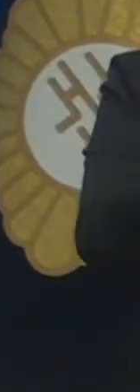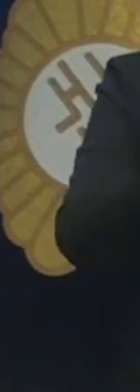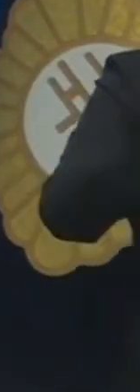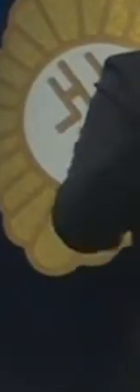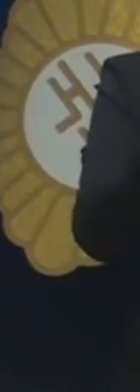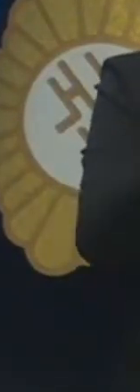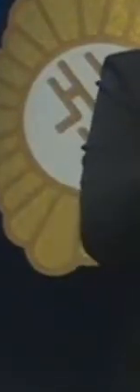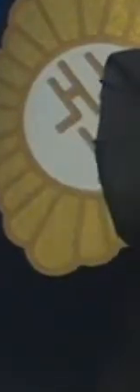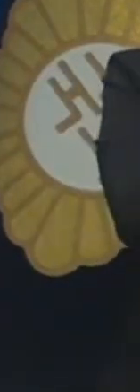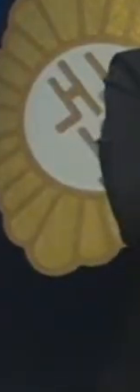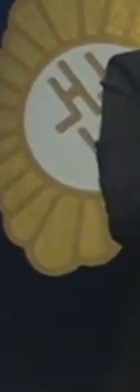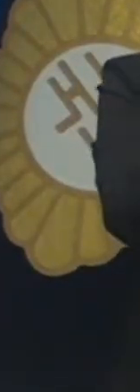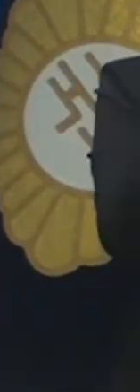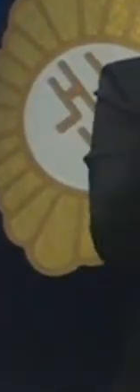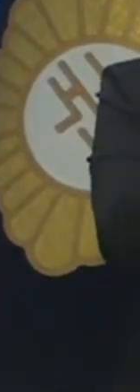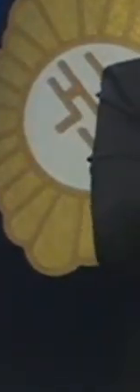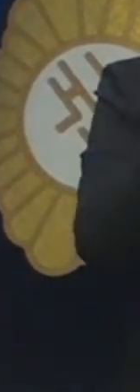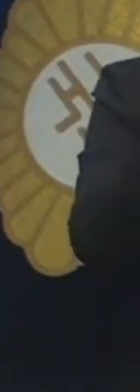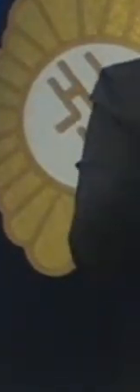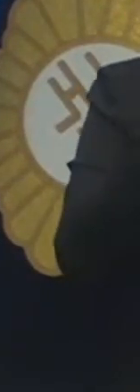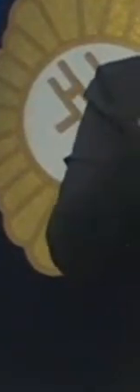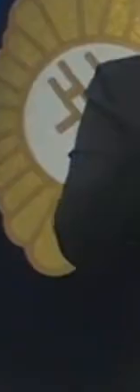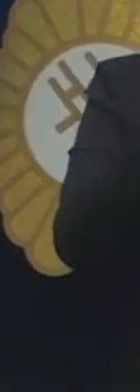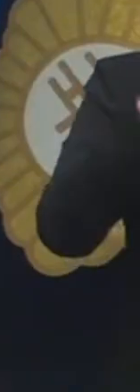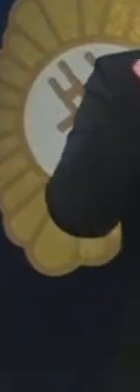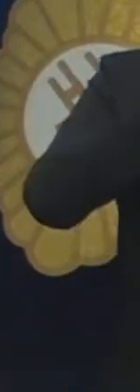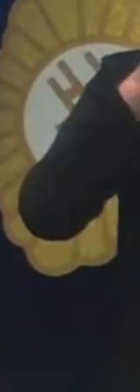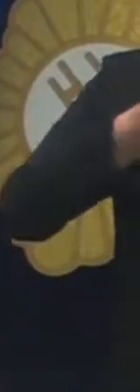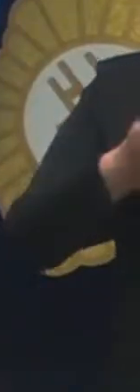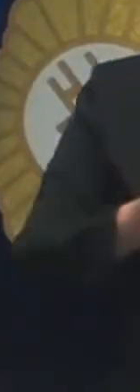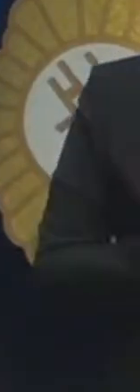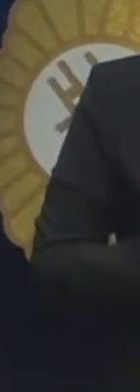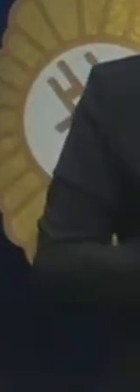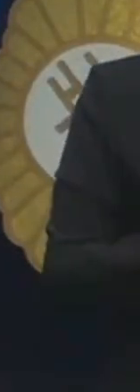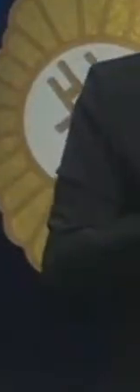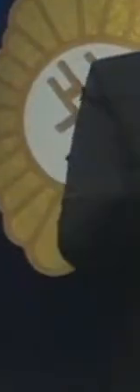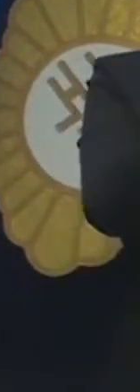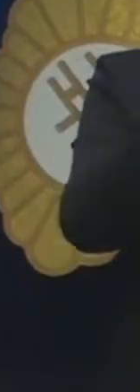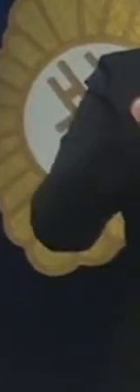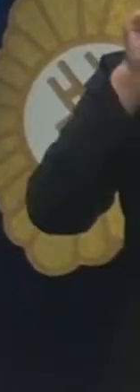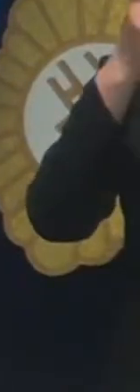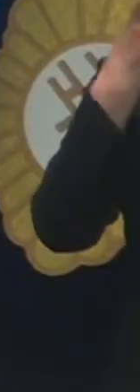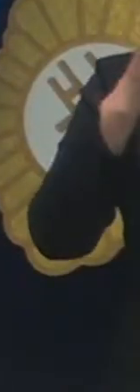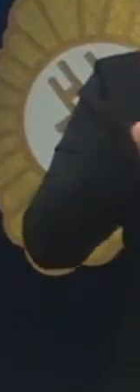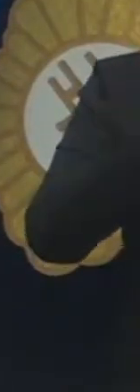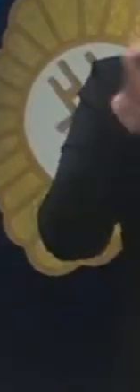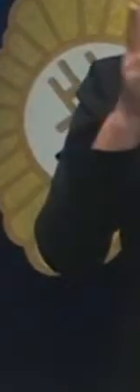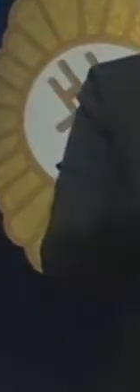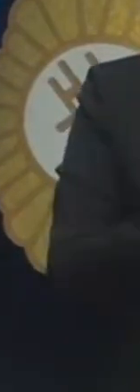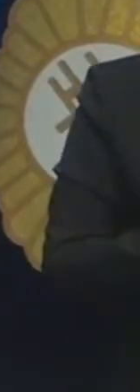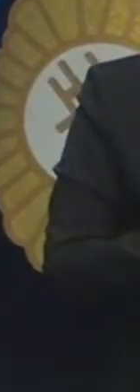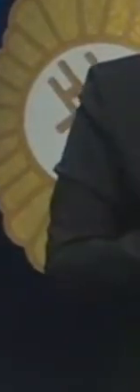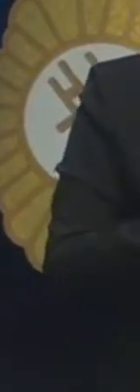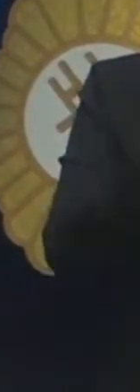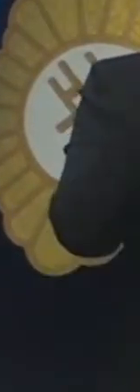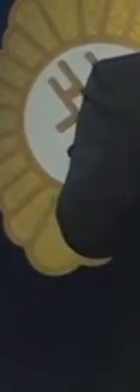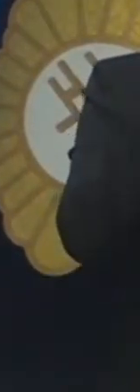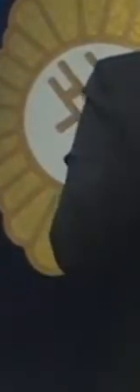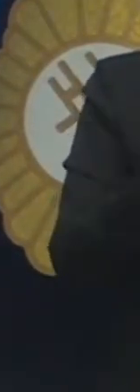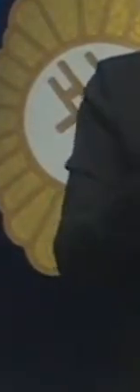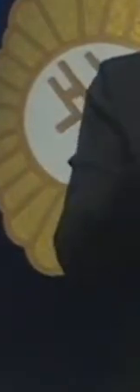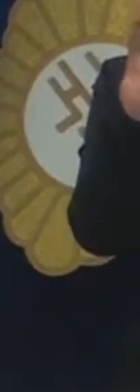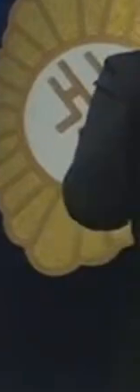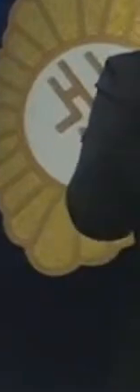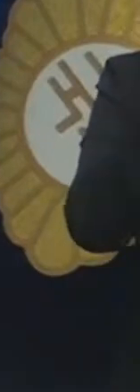국회 청문회가 개최될 것을 강력히 요청드립니다. 6월 12일 3일 회계 법인의 홈플러스 조사